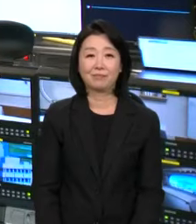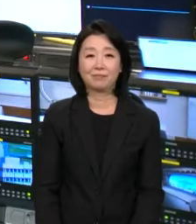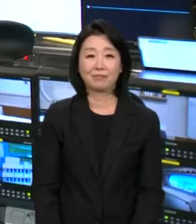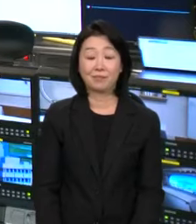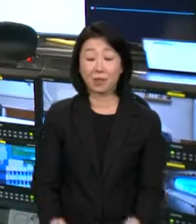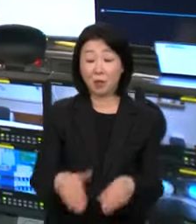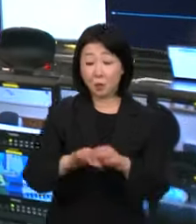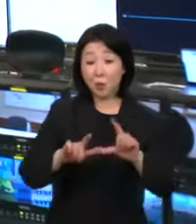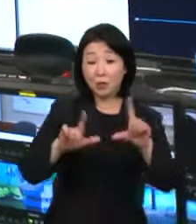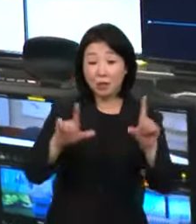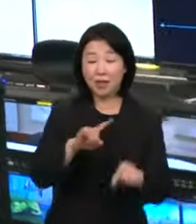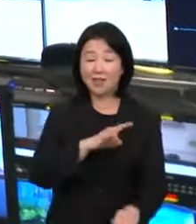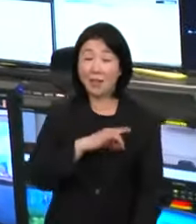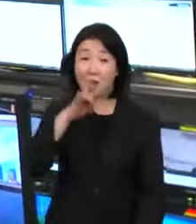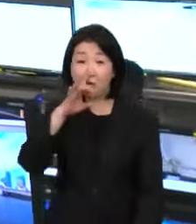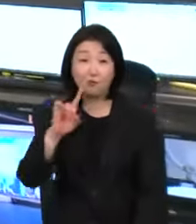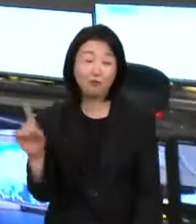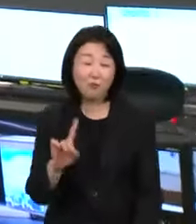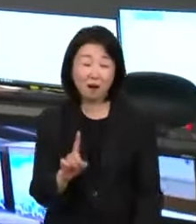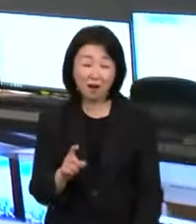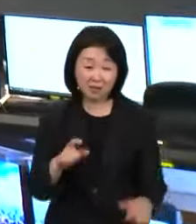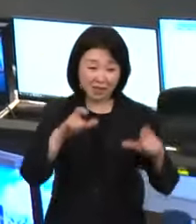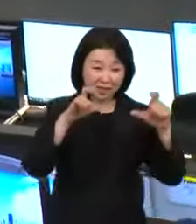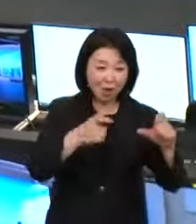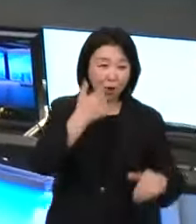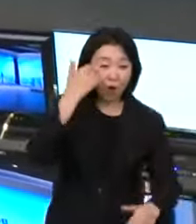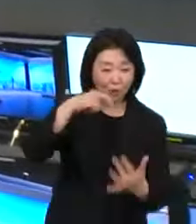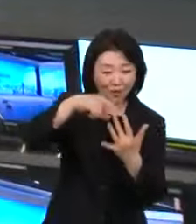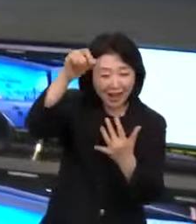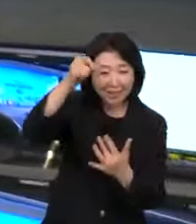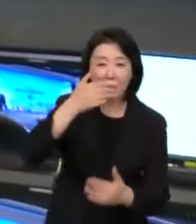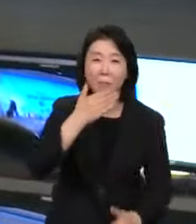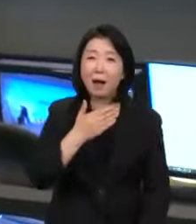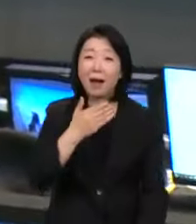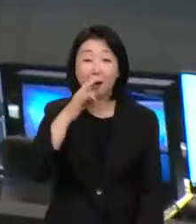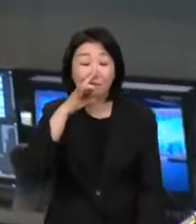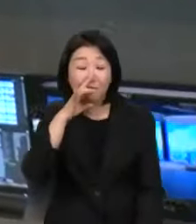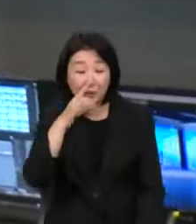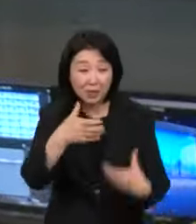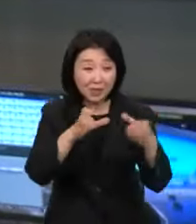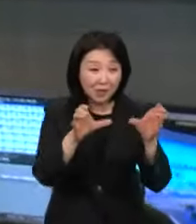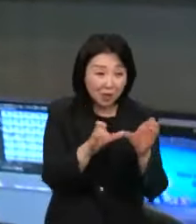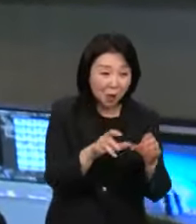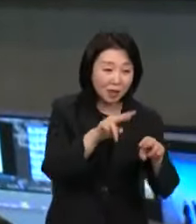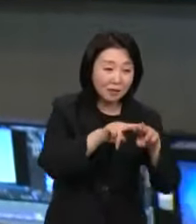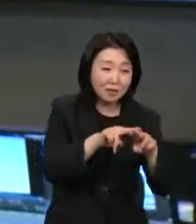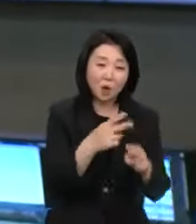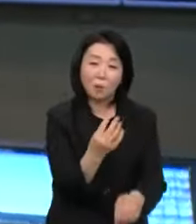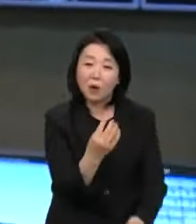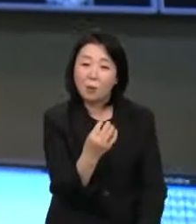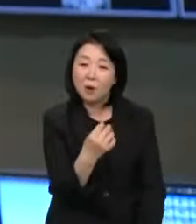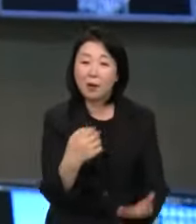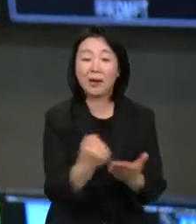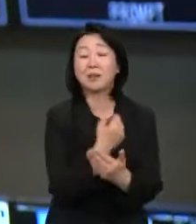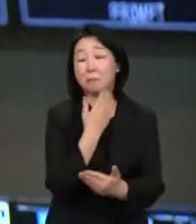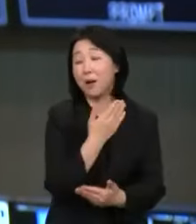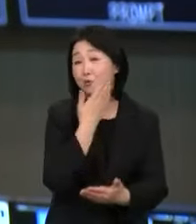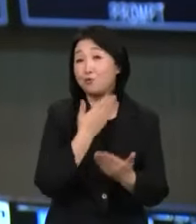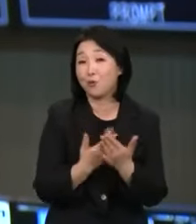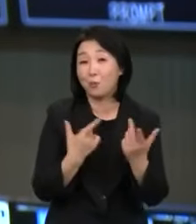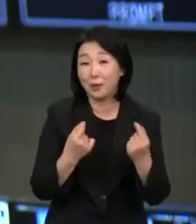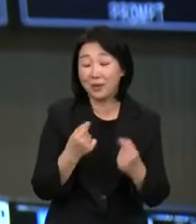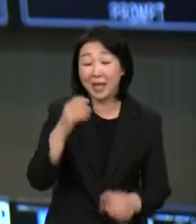총선 당일 가장 궁금한 건 주목받는 지역구에서 누가 당선될지, 그리고 각 정당이 의석을 얼마나 가져가는지겠죠.